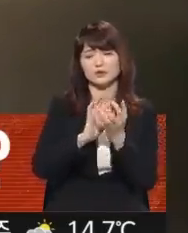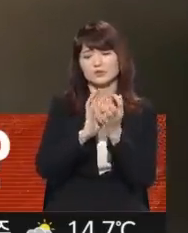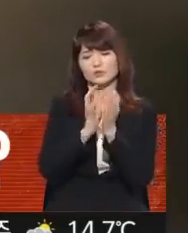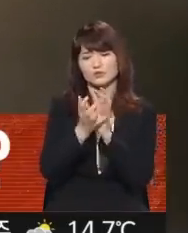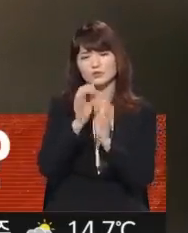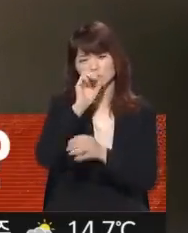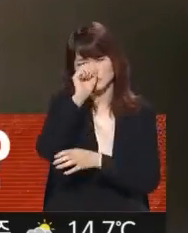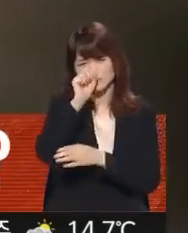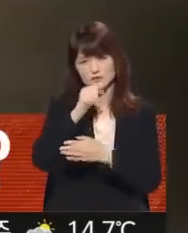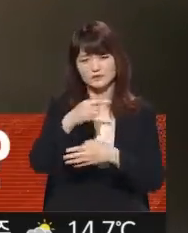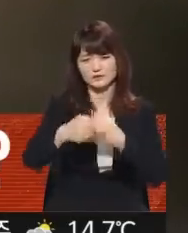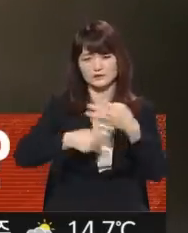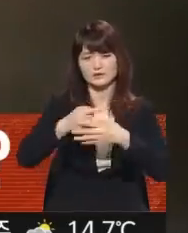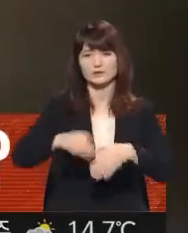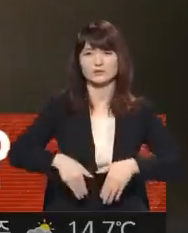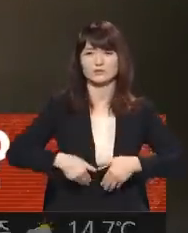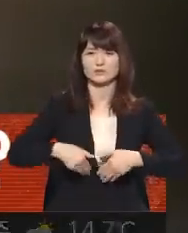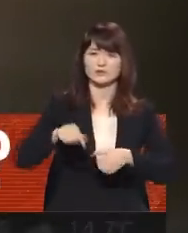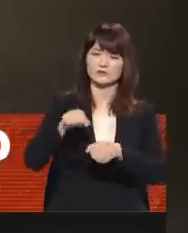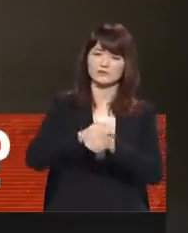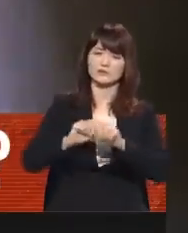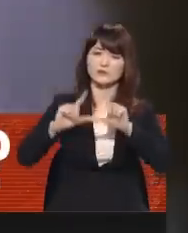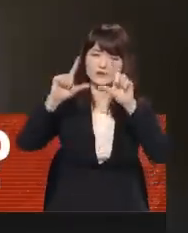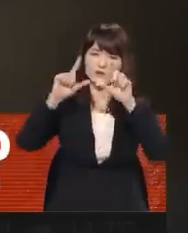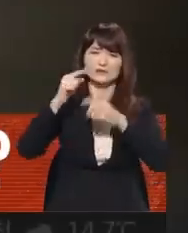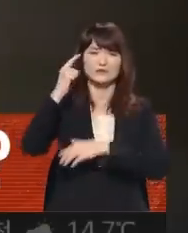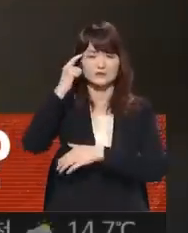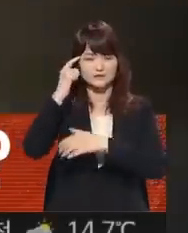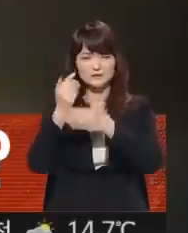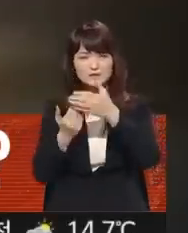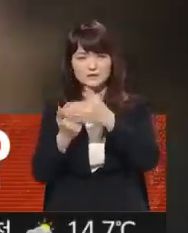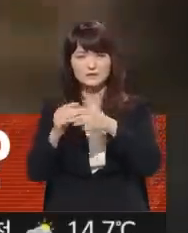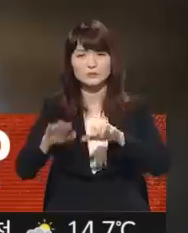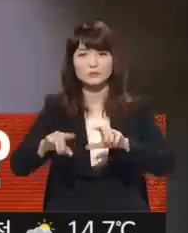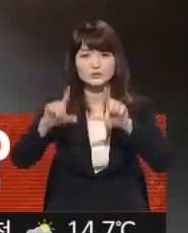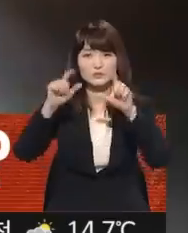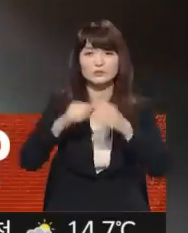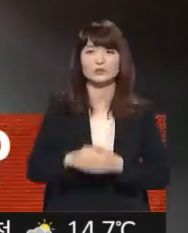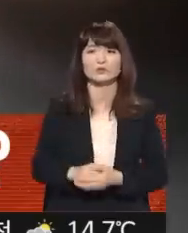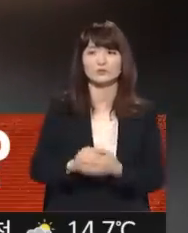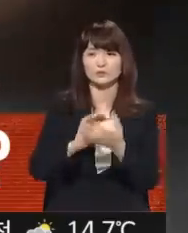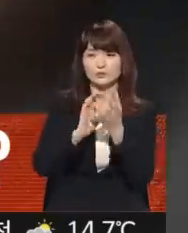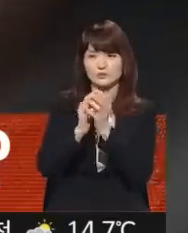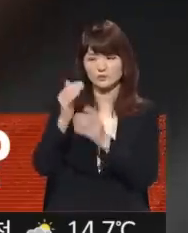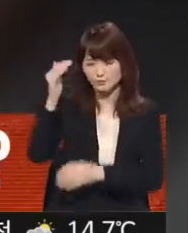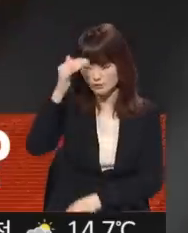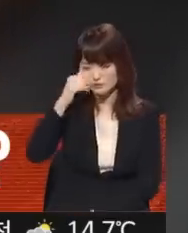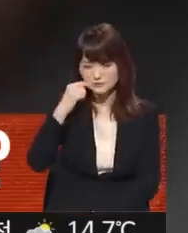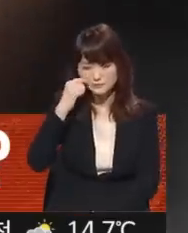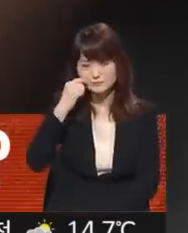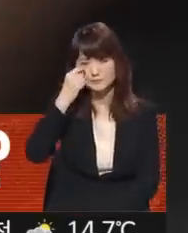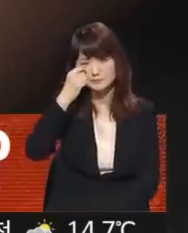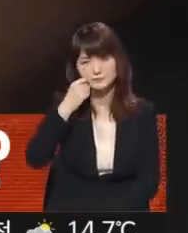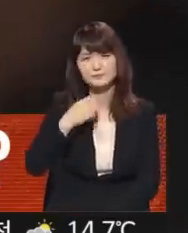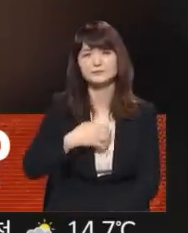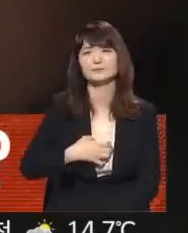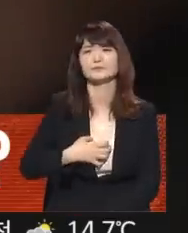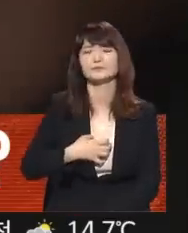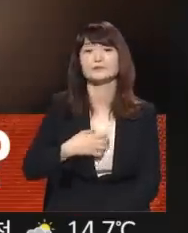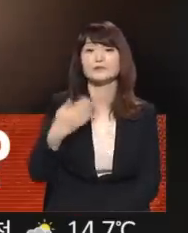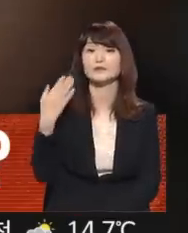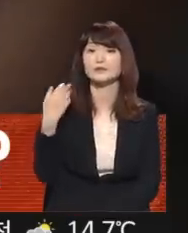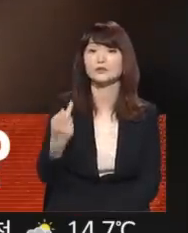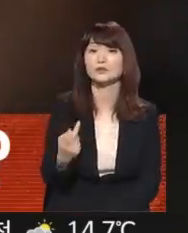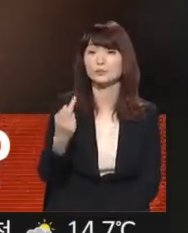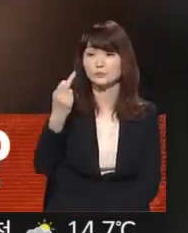특별한 날이 있게 되면 부 모님들은 그 생각이 또 더 날 거 아니겠습니까 올해 꽃구경 같이 못 갔던 것도 너무너무 서글프다고 하시고 조금 전에